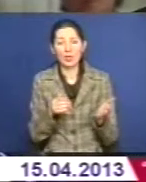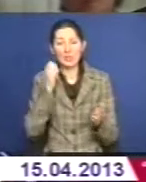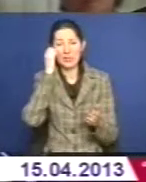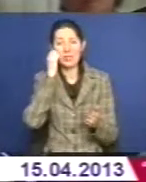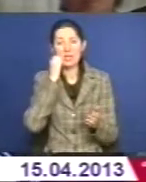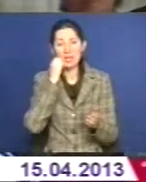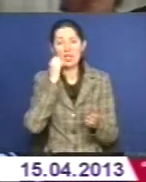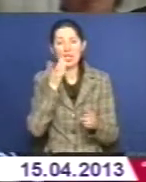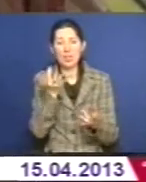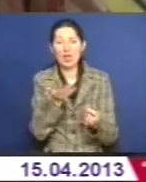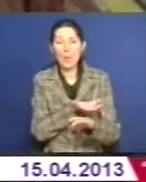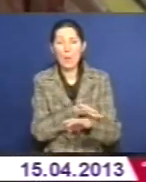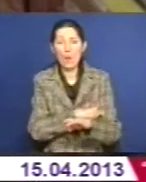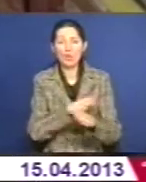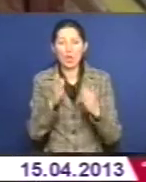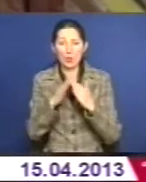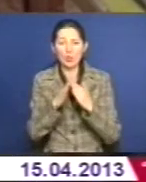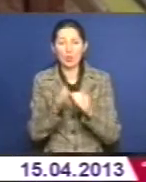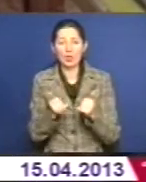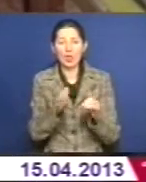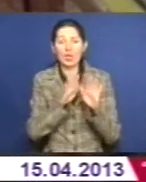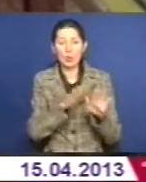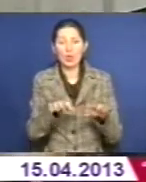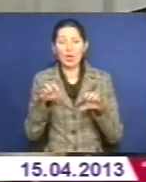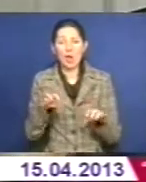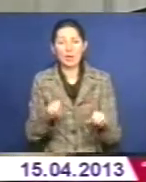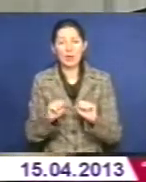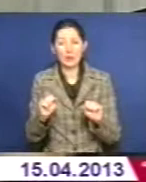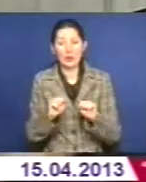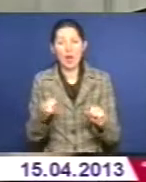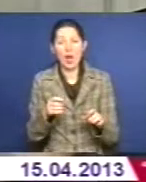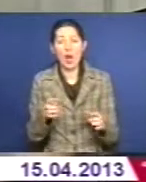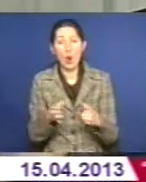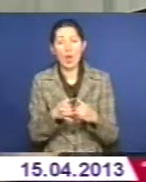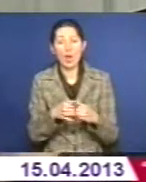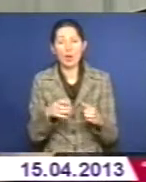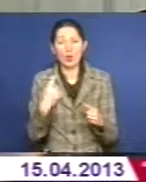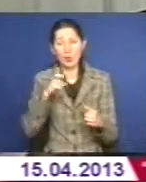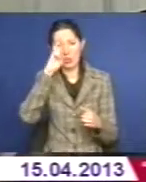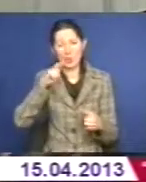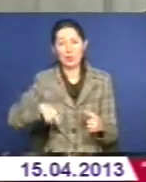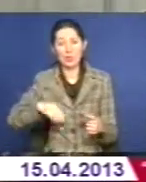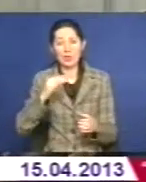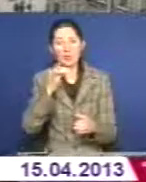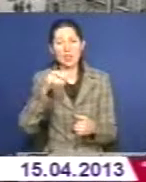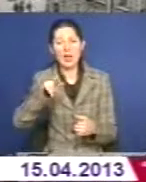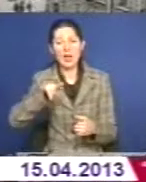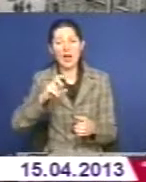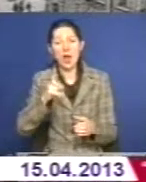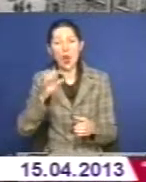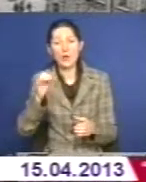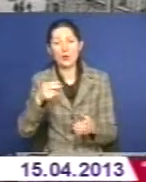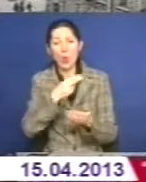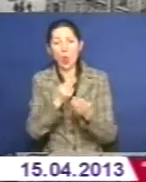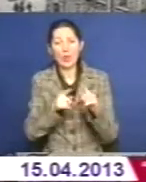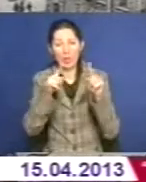це ще польський будинок, до речі. Для заступника голови керівника апарату облдержадміністрації Юрія Желіховського картини Миколи Гілевського